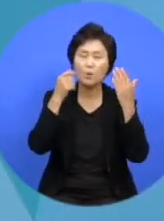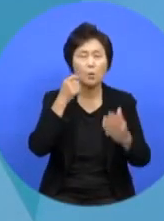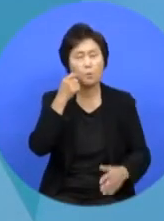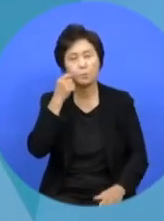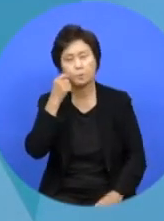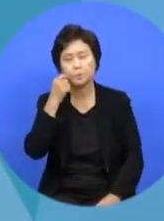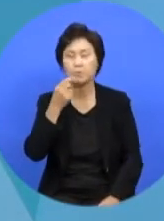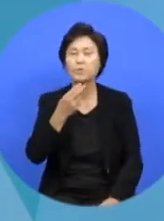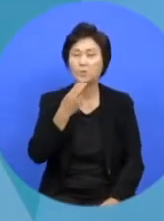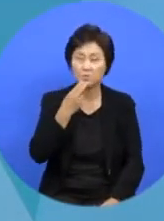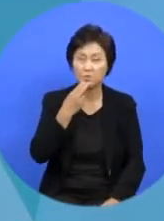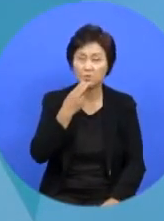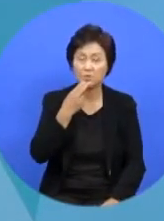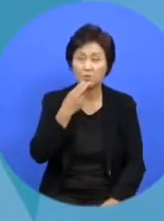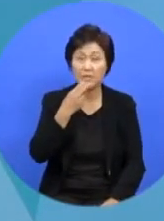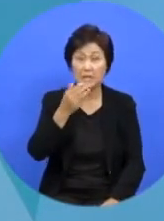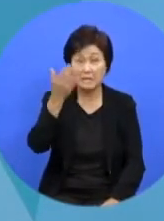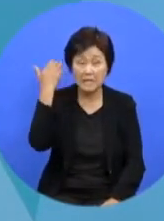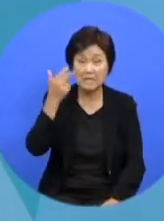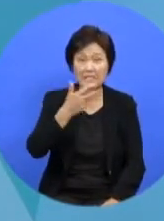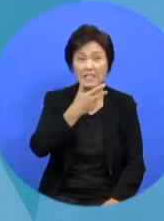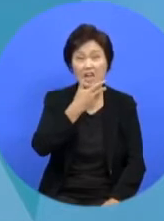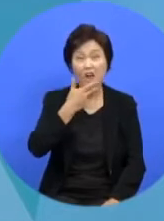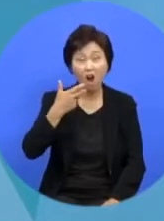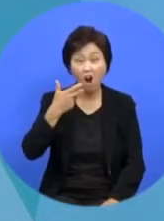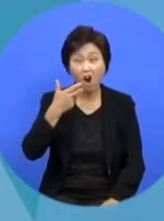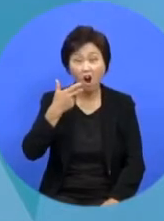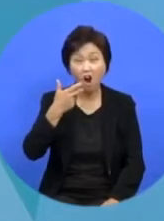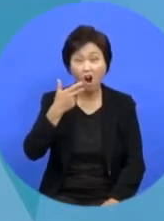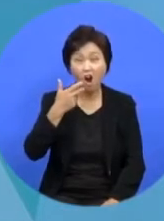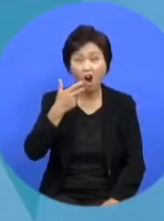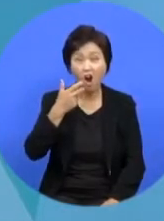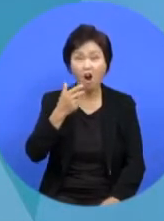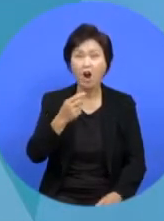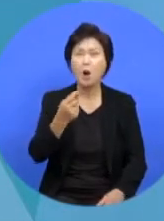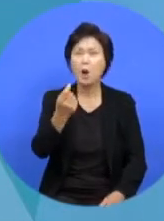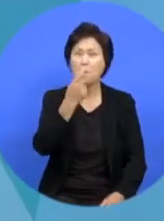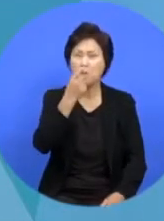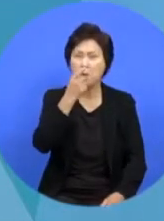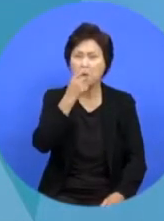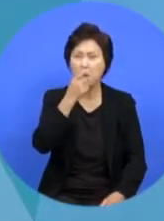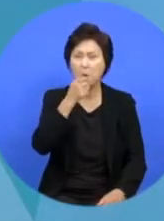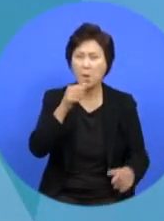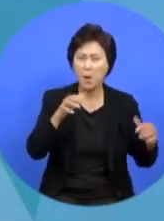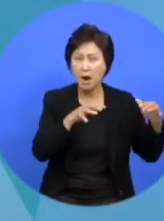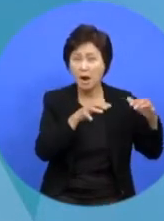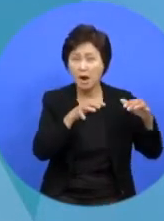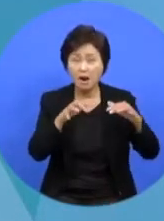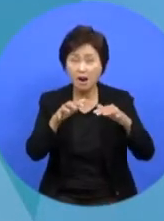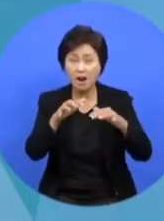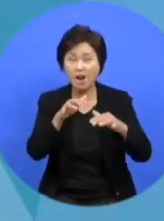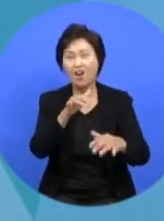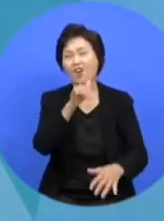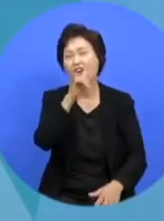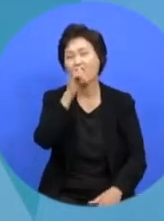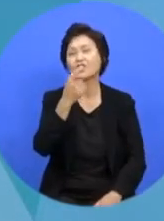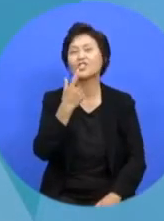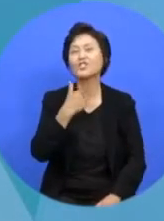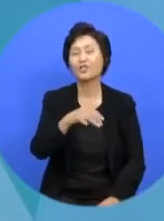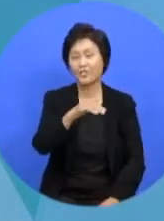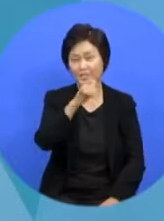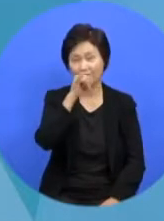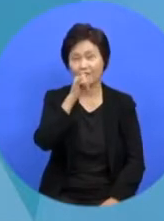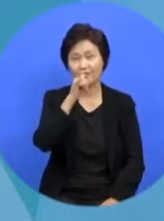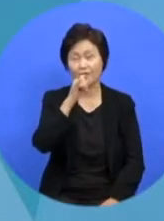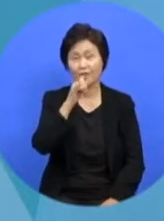영어. 그래서 제가 교회에서 교회 성도 자녀들을 미국에 썸머 프로그램하고 엔터